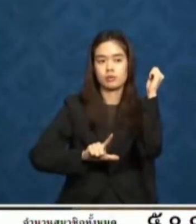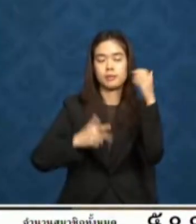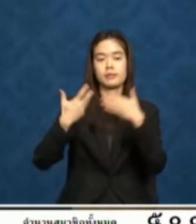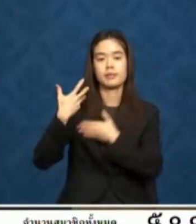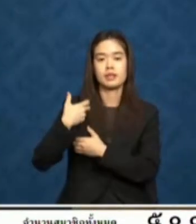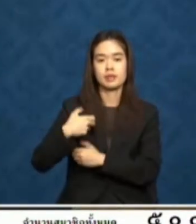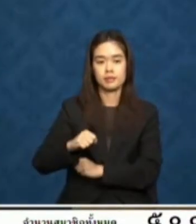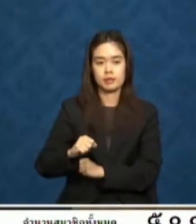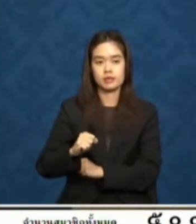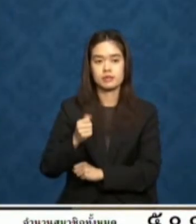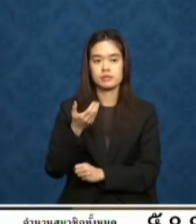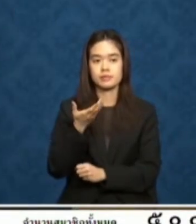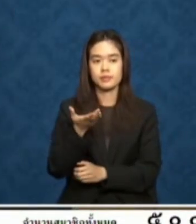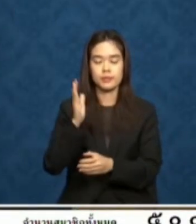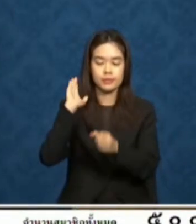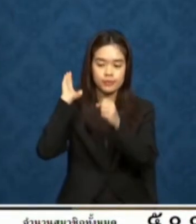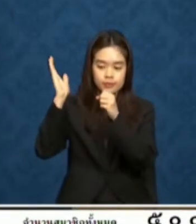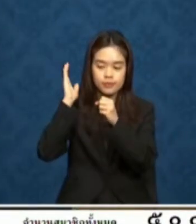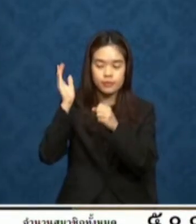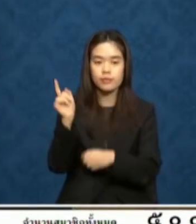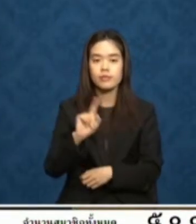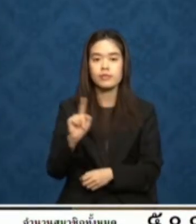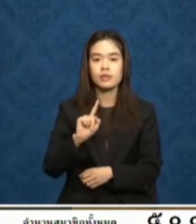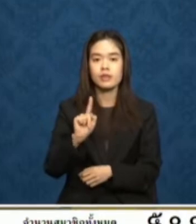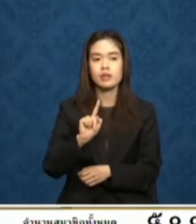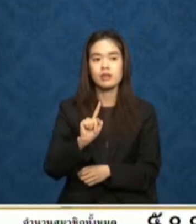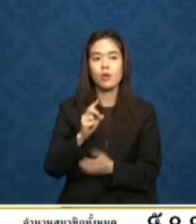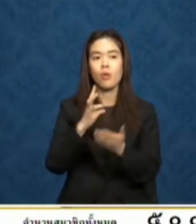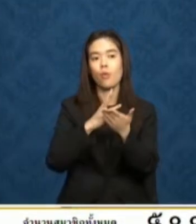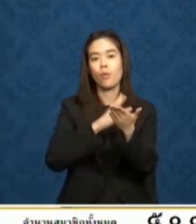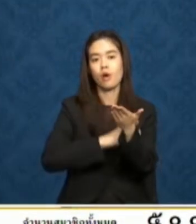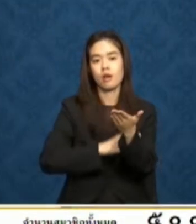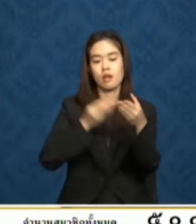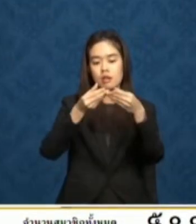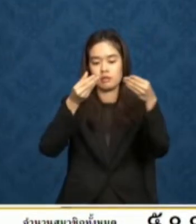วันนี้ผมขออภิษ commute la recycle